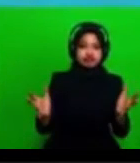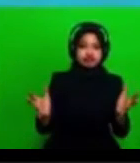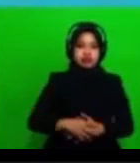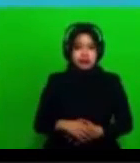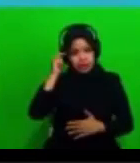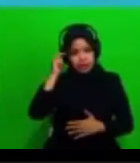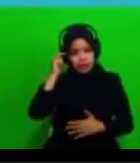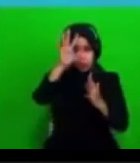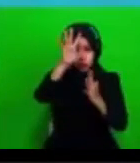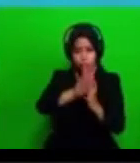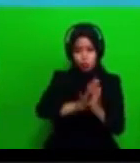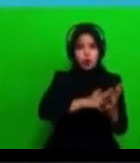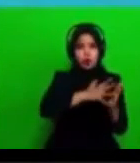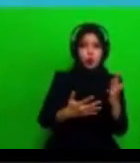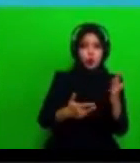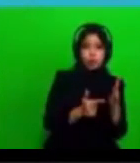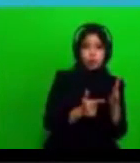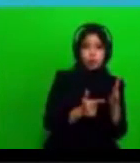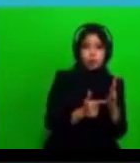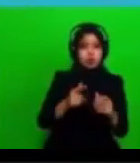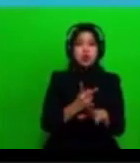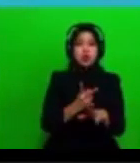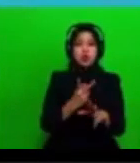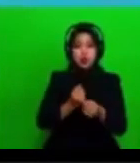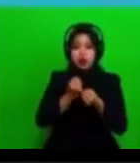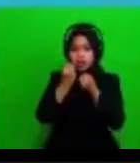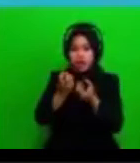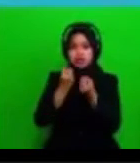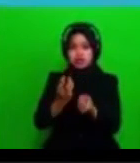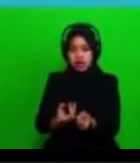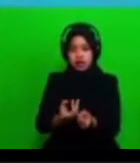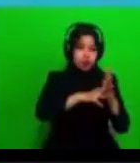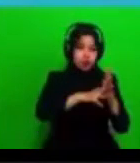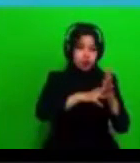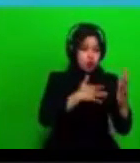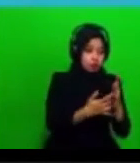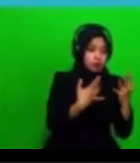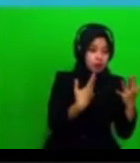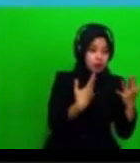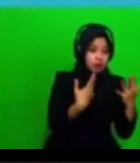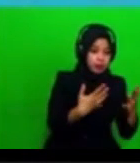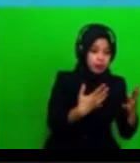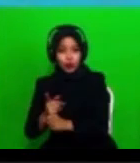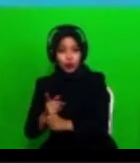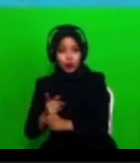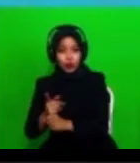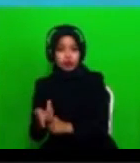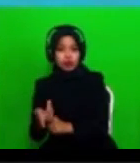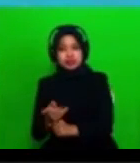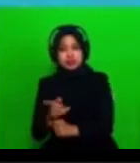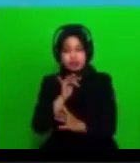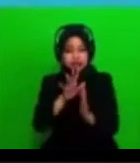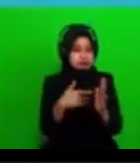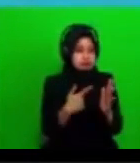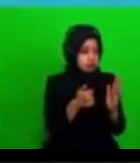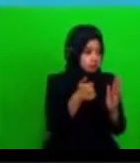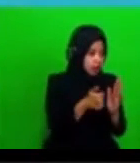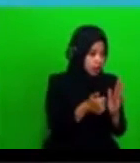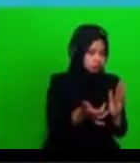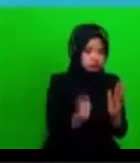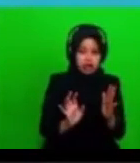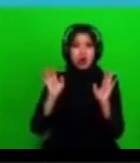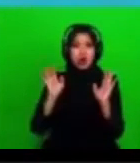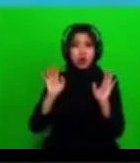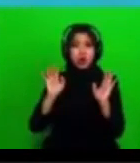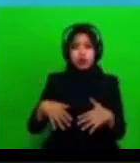orang bilang kurikulum yang sesungguhnya itu ya guru yang mengajar itu mau kurikulum seperti apa, tapi kalau gurunya mendeliver kurikulumnya tidak